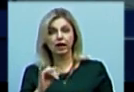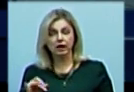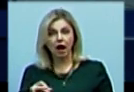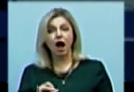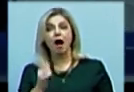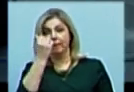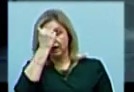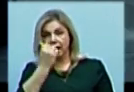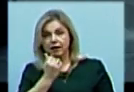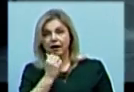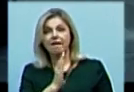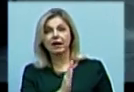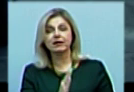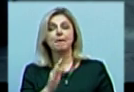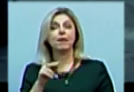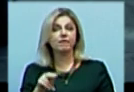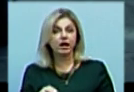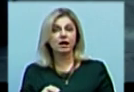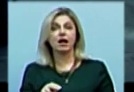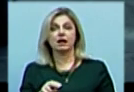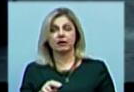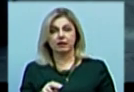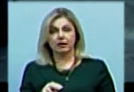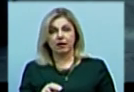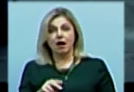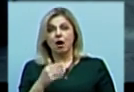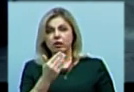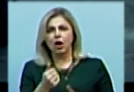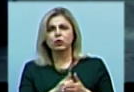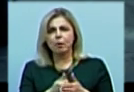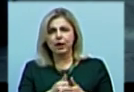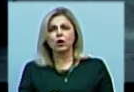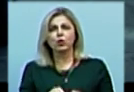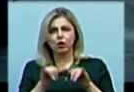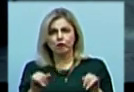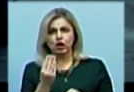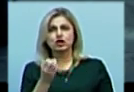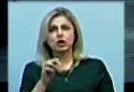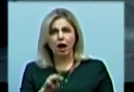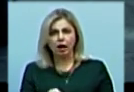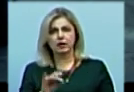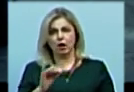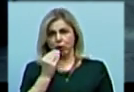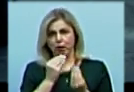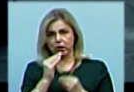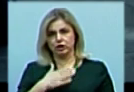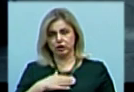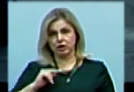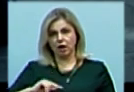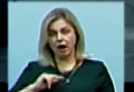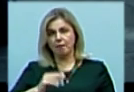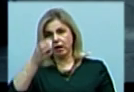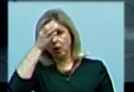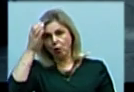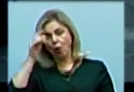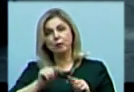музей спочатку був третьої категорії завдяки Вірі Павловні. Вона добилася розширення штатів, покращилась наша робота